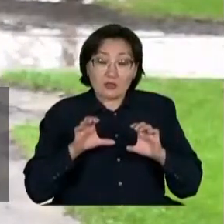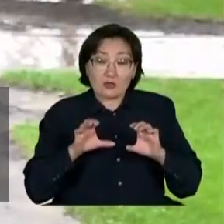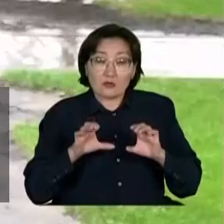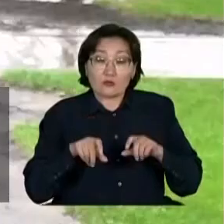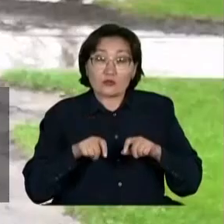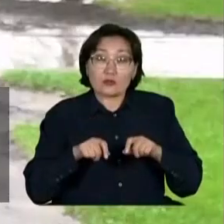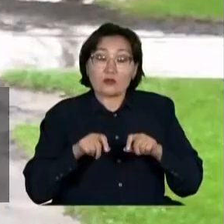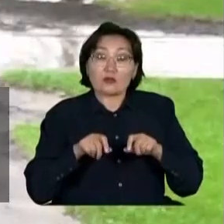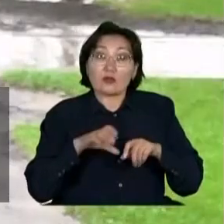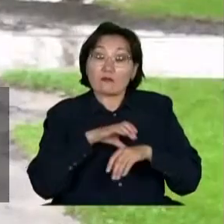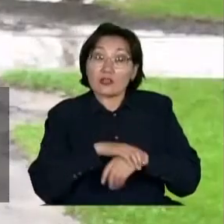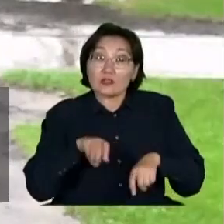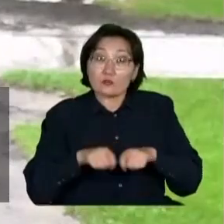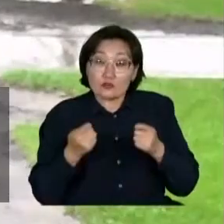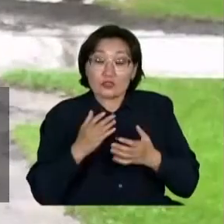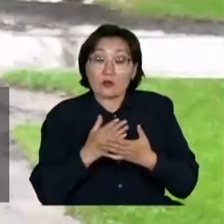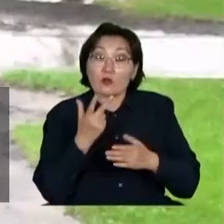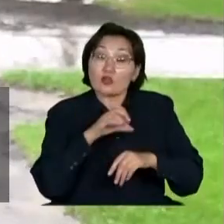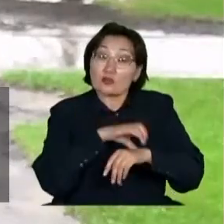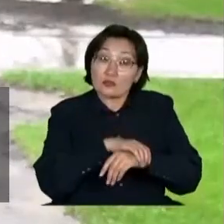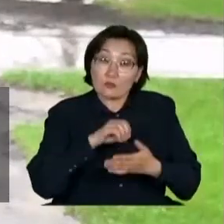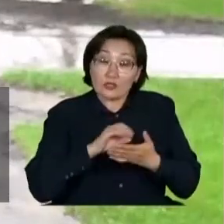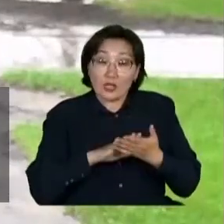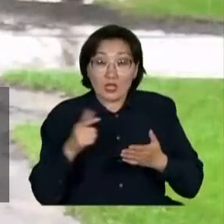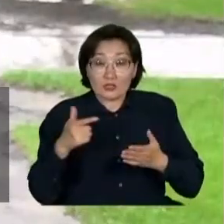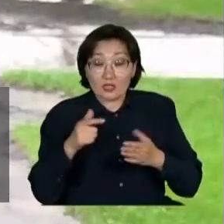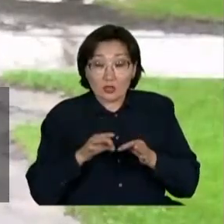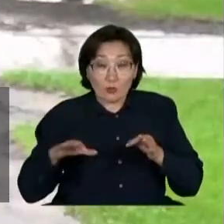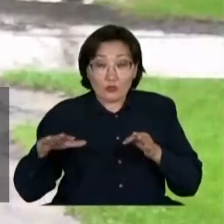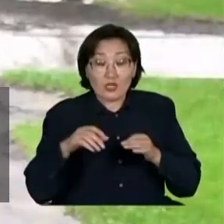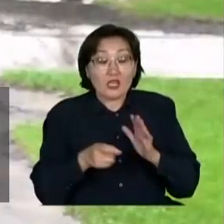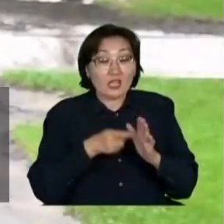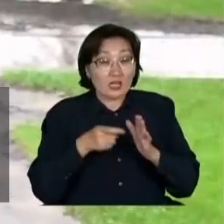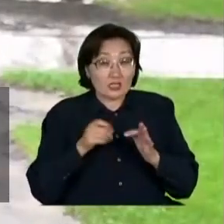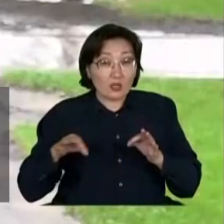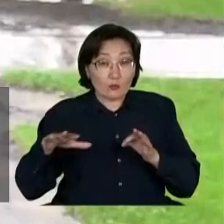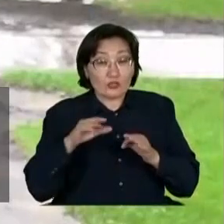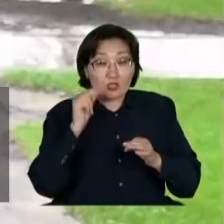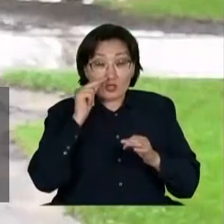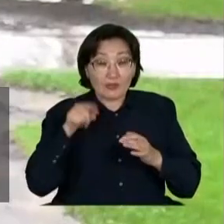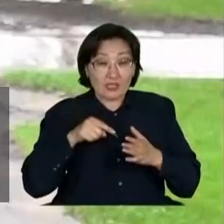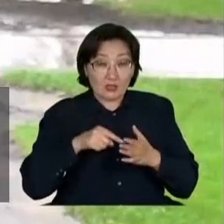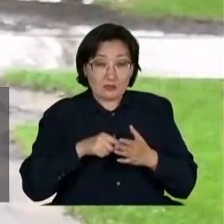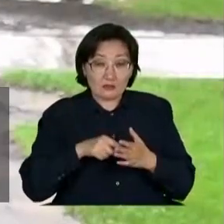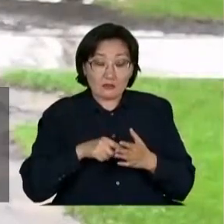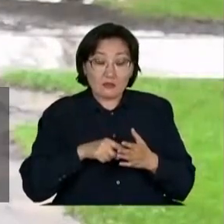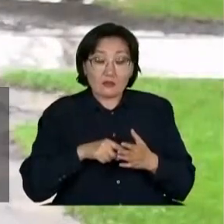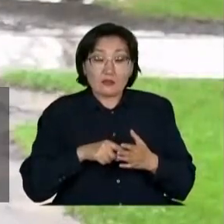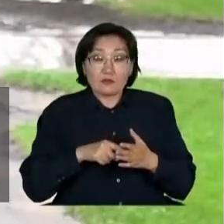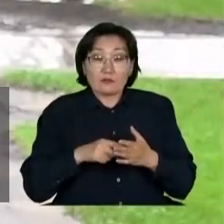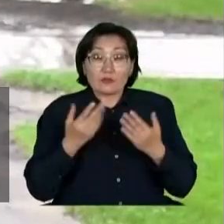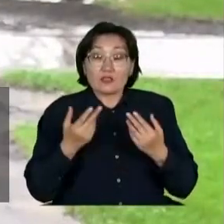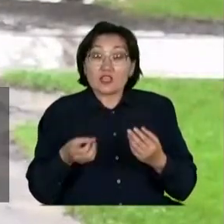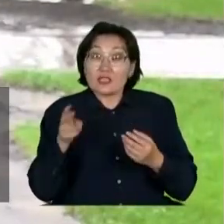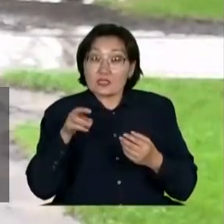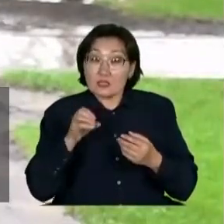бұзушылықтар анықталды. Бұл жерде үш факт. Бұл Атырау облысы, Қарағанды облысы және Шымкент қаласы.